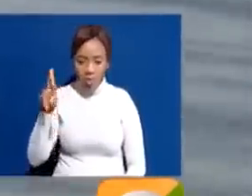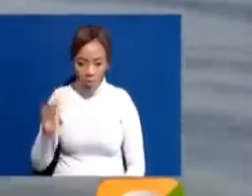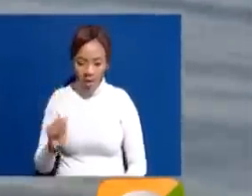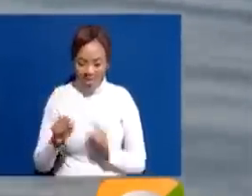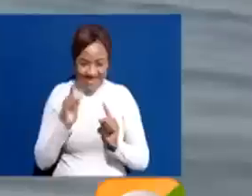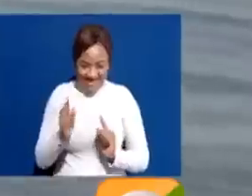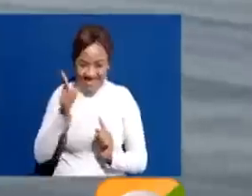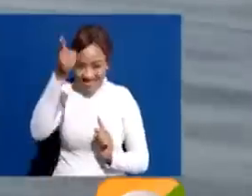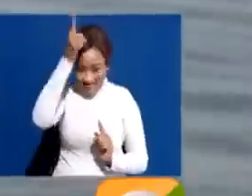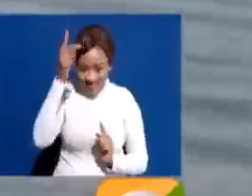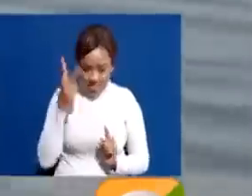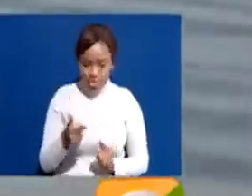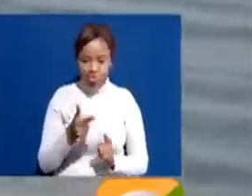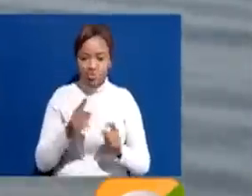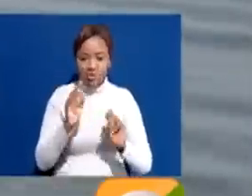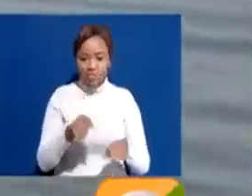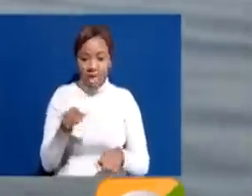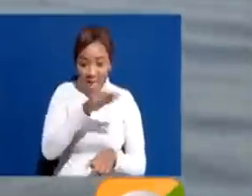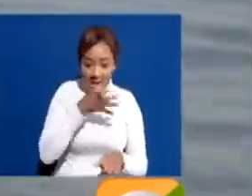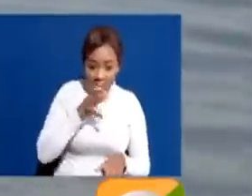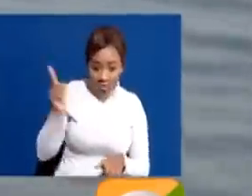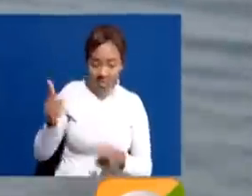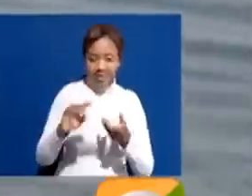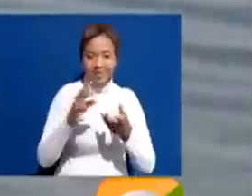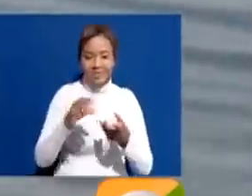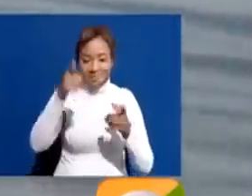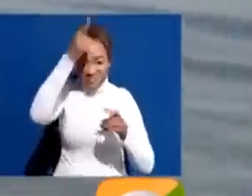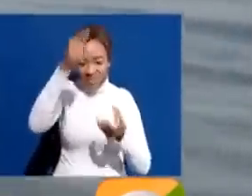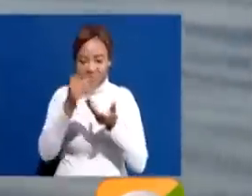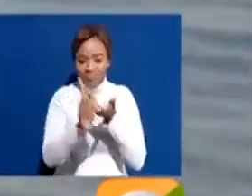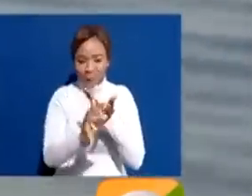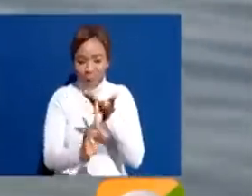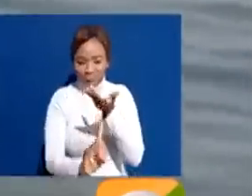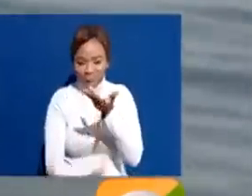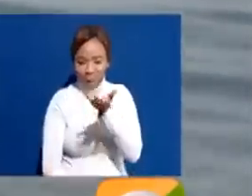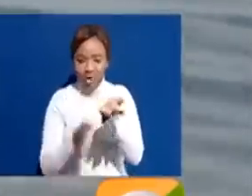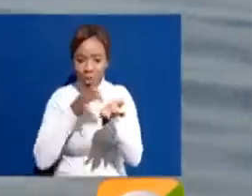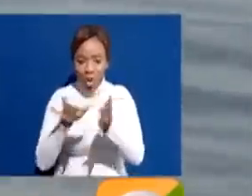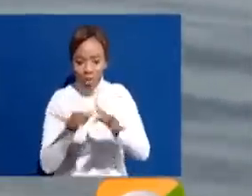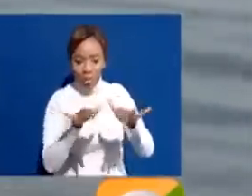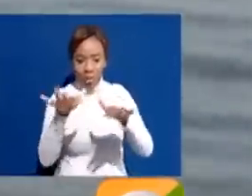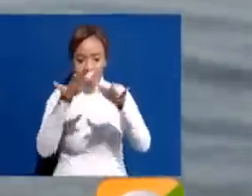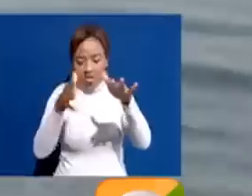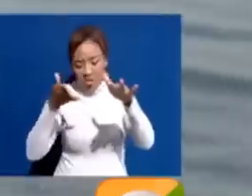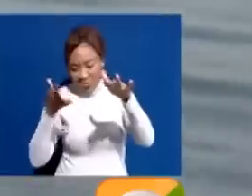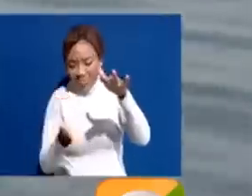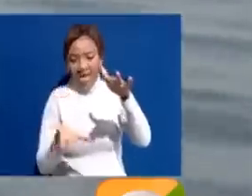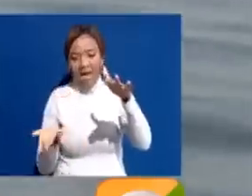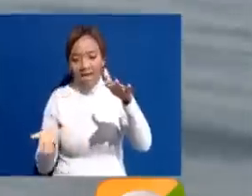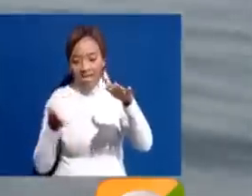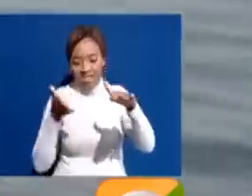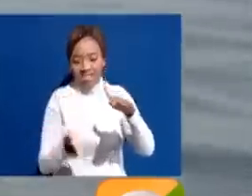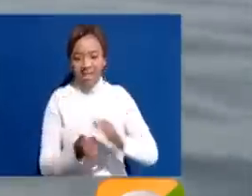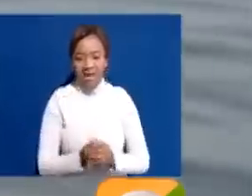Lut, and they were punished by God because they were the sinners. And the